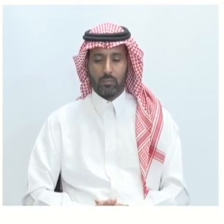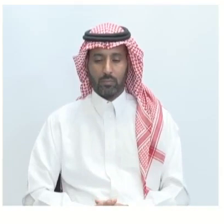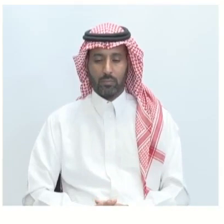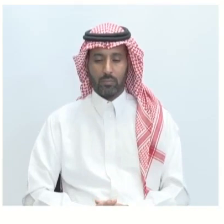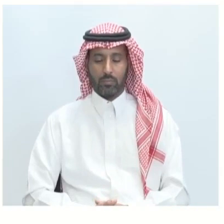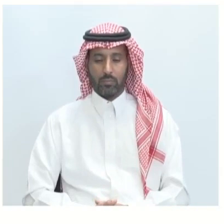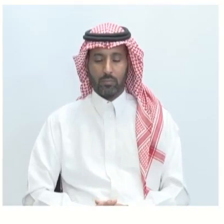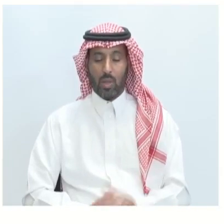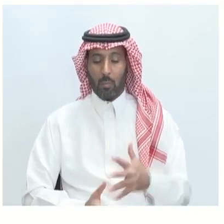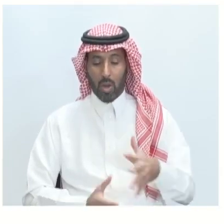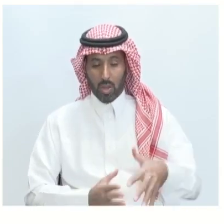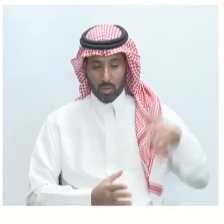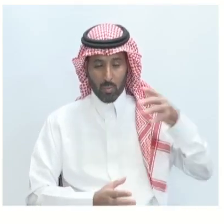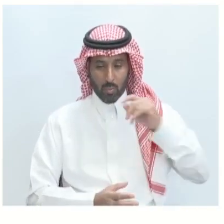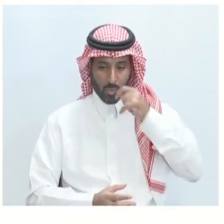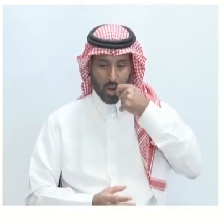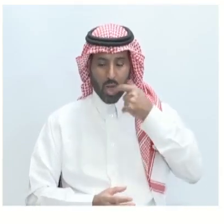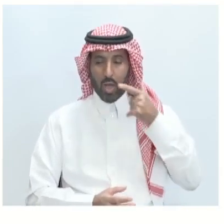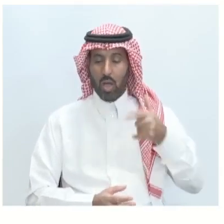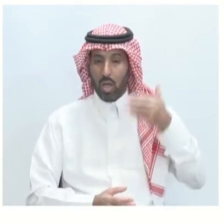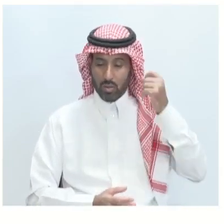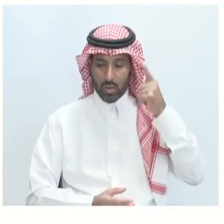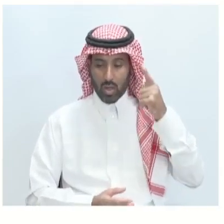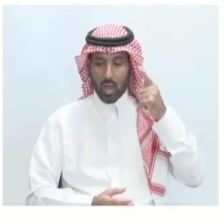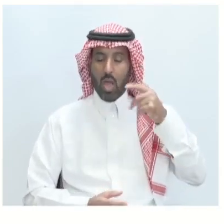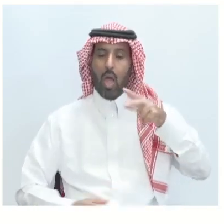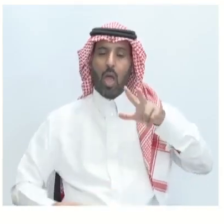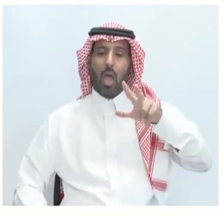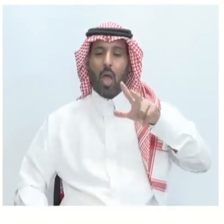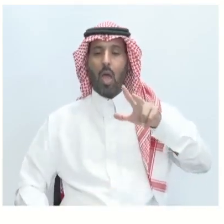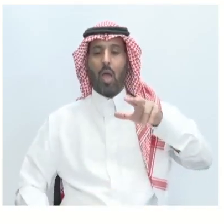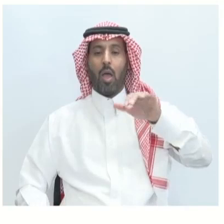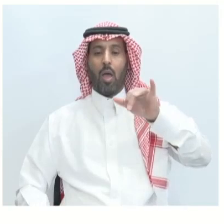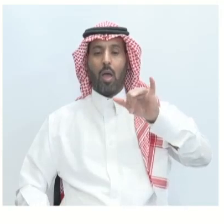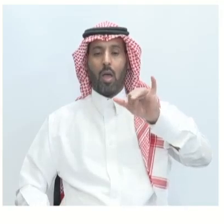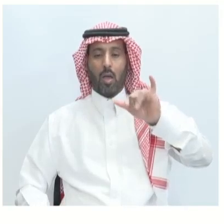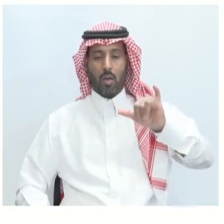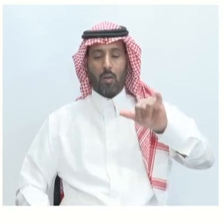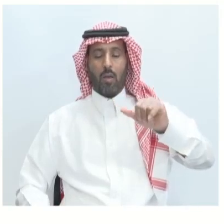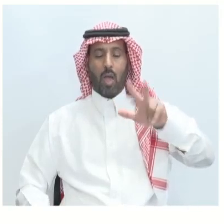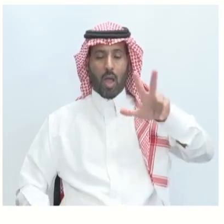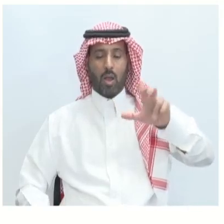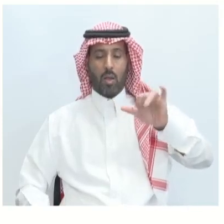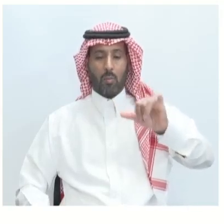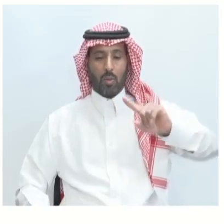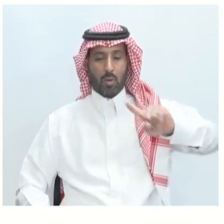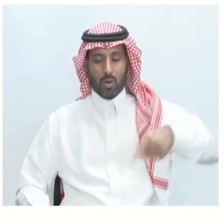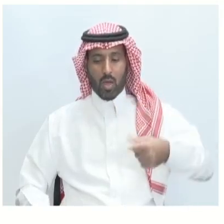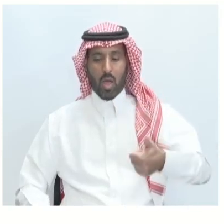الشخص مرحله المراهقه مرحله المراهقه